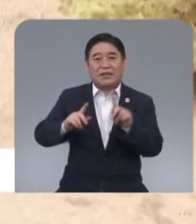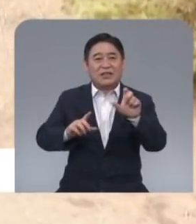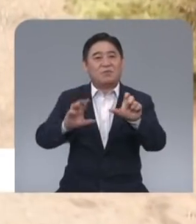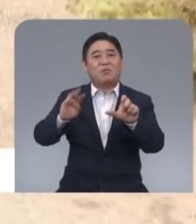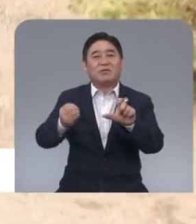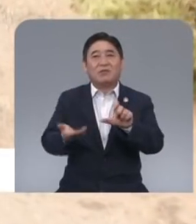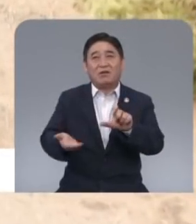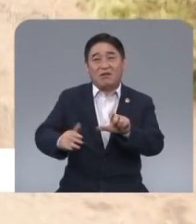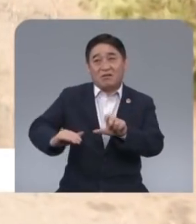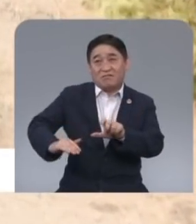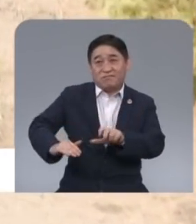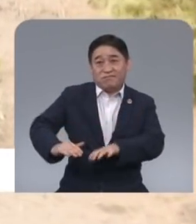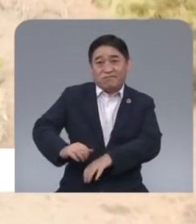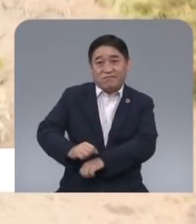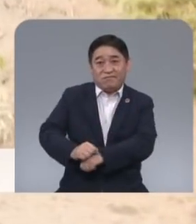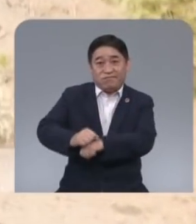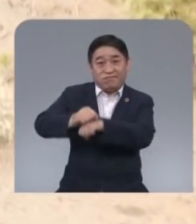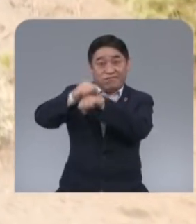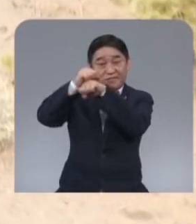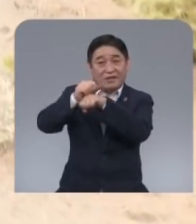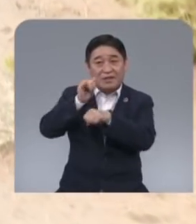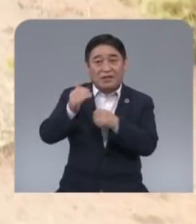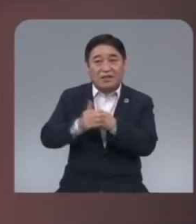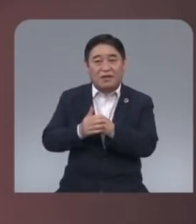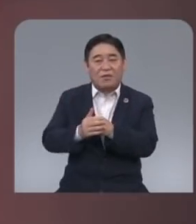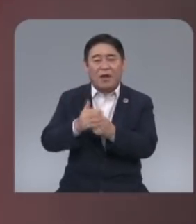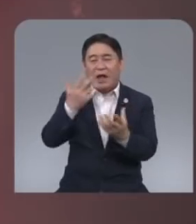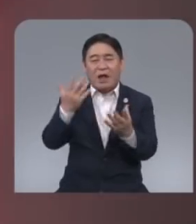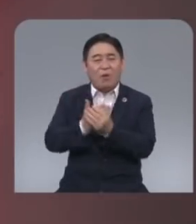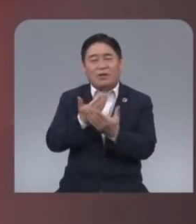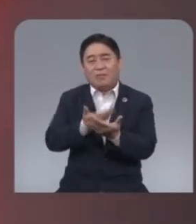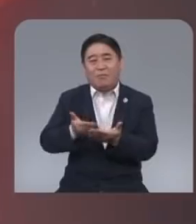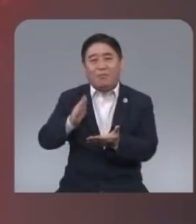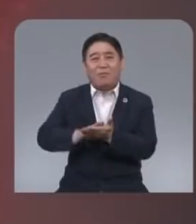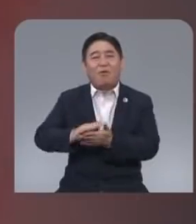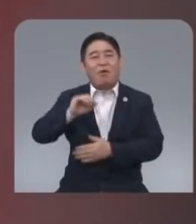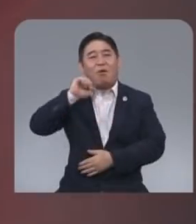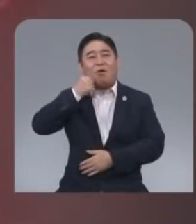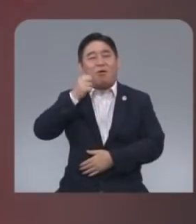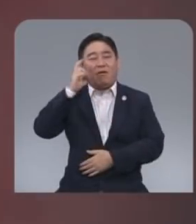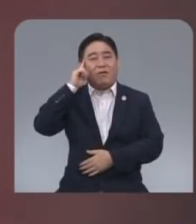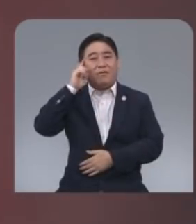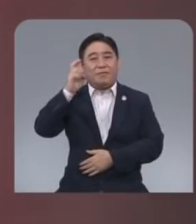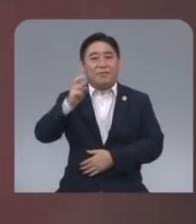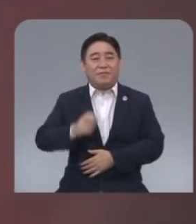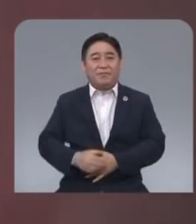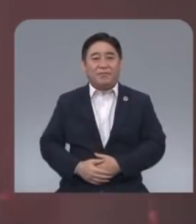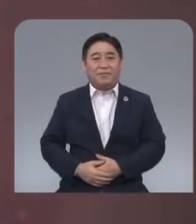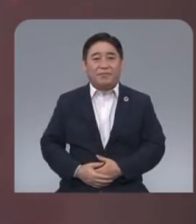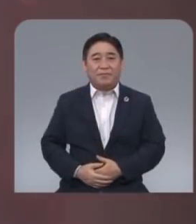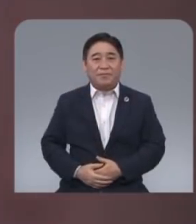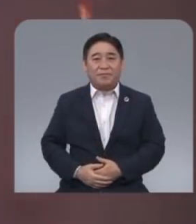있어 완전한 복구는 힘들 것으로 보입니다. 파리에서 KBS 뉴스 유원중입니다.